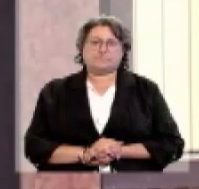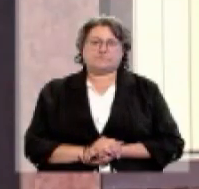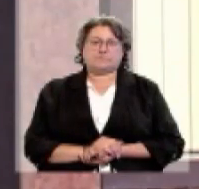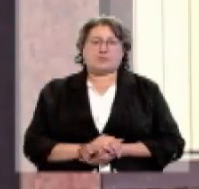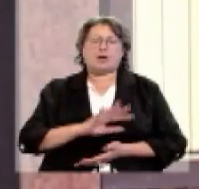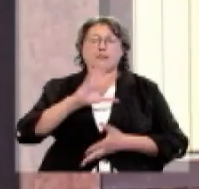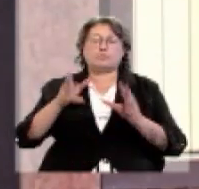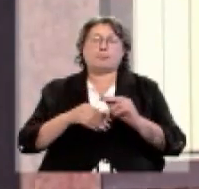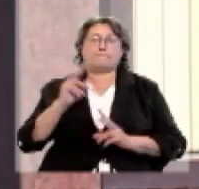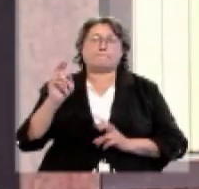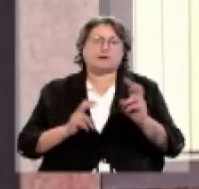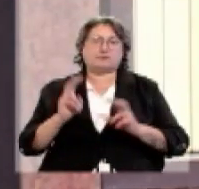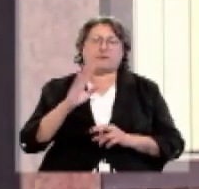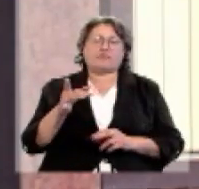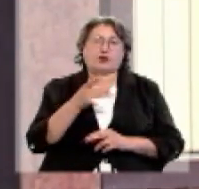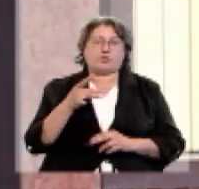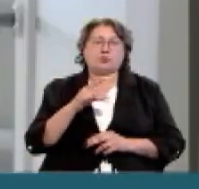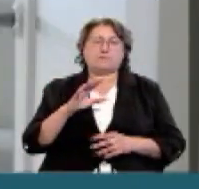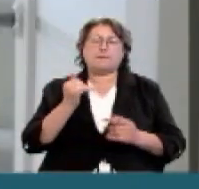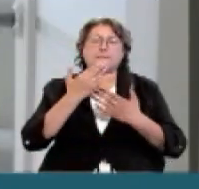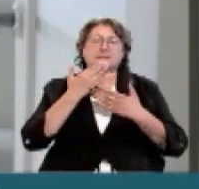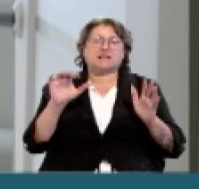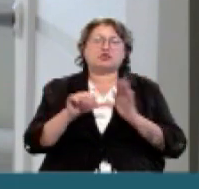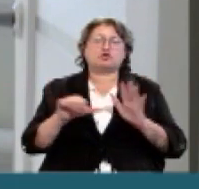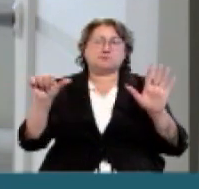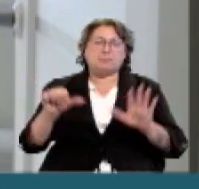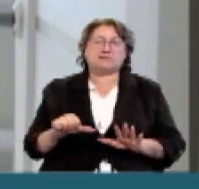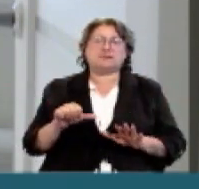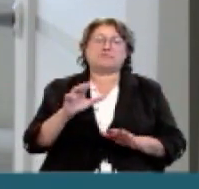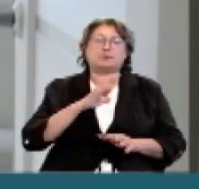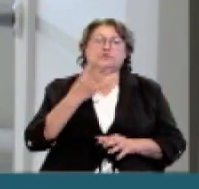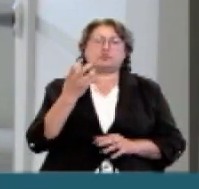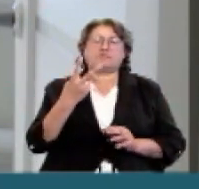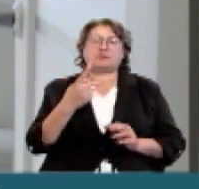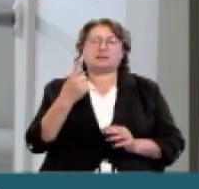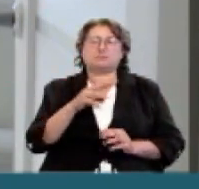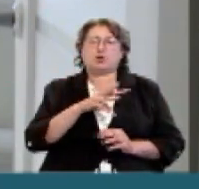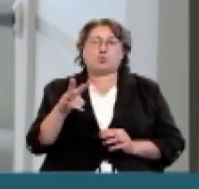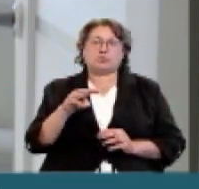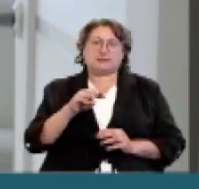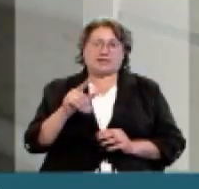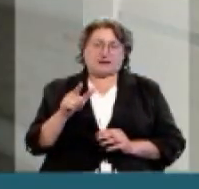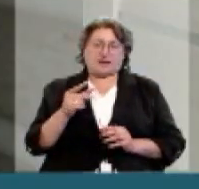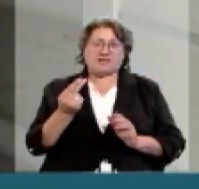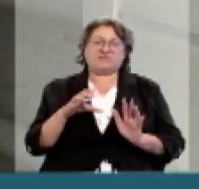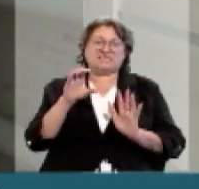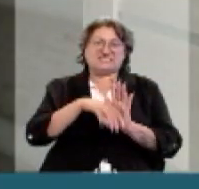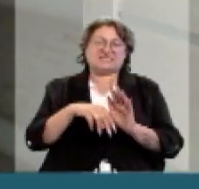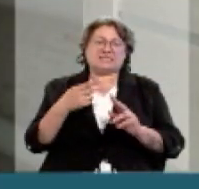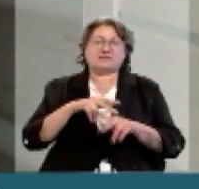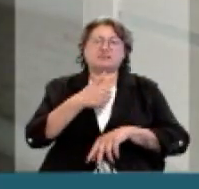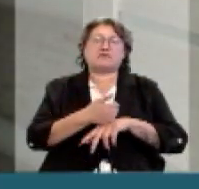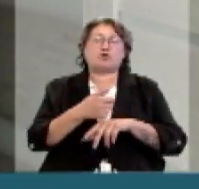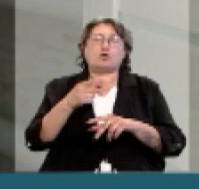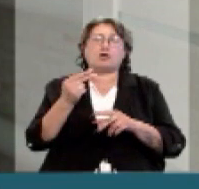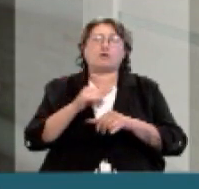Ауданда соңғы 6 айдың қорытындысы бойынша өнеркәсіптік өндіріс көлемі 421 миллион теңгені құрады. Негізгі капиталға